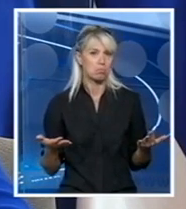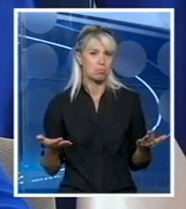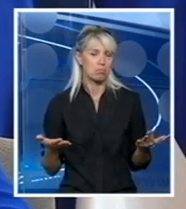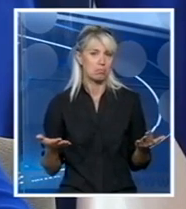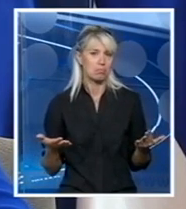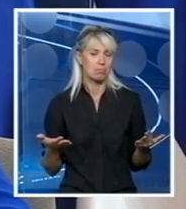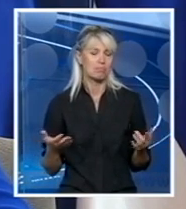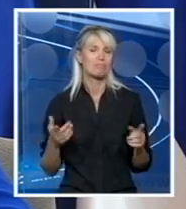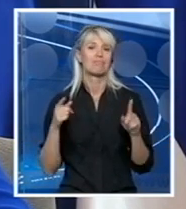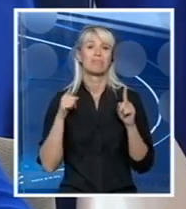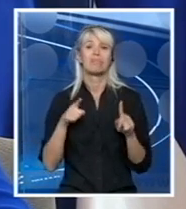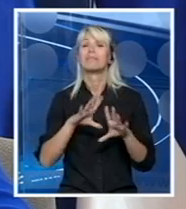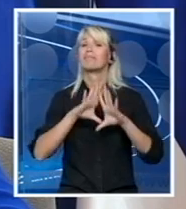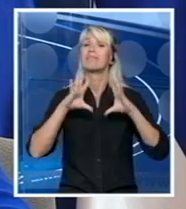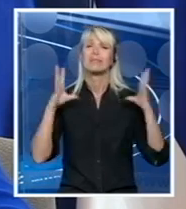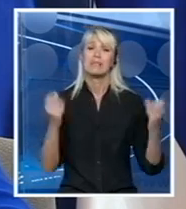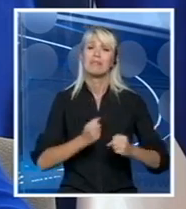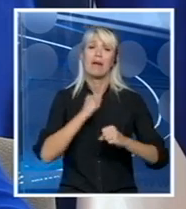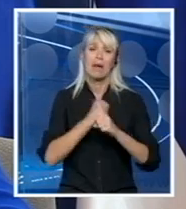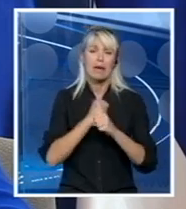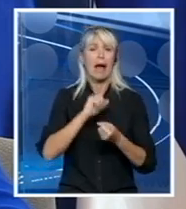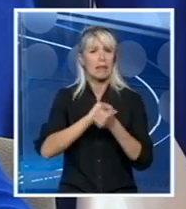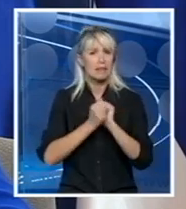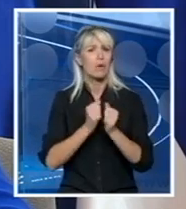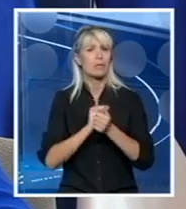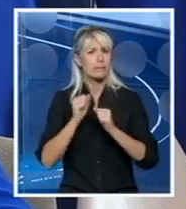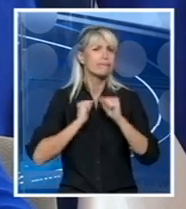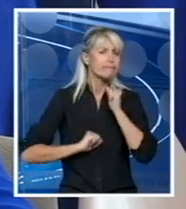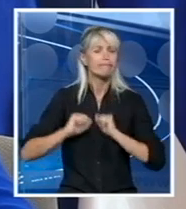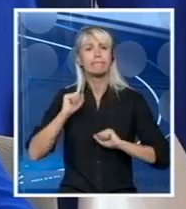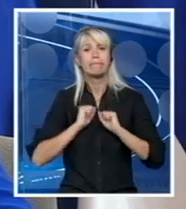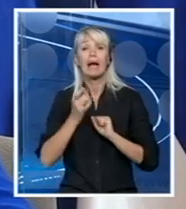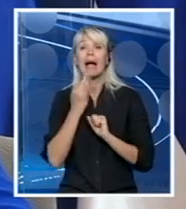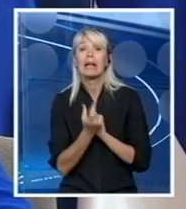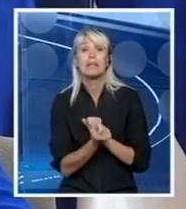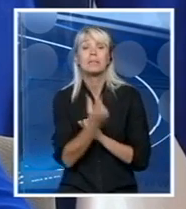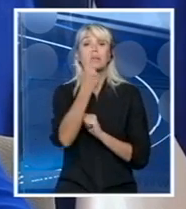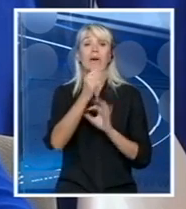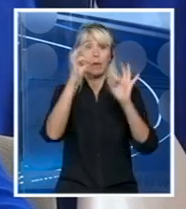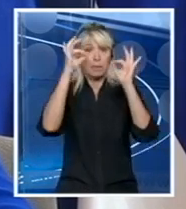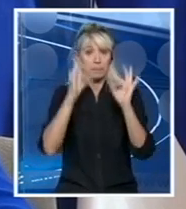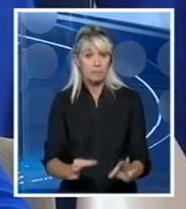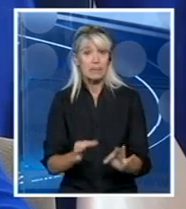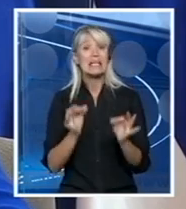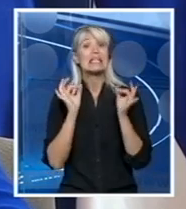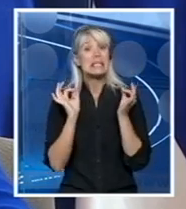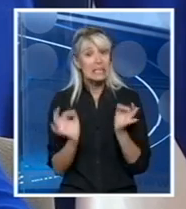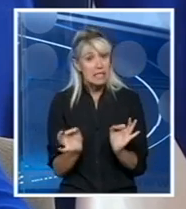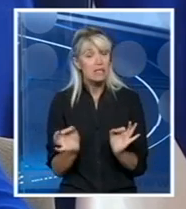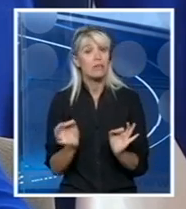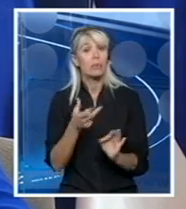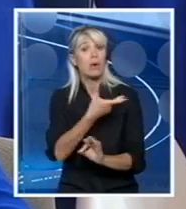tako da činimo sve napore da kada se pojavi vakcina koja je bezbedna, koja